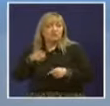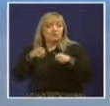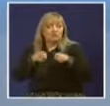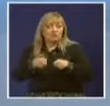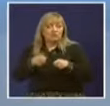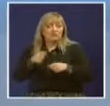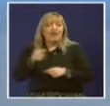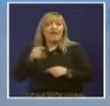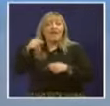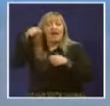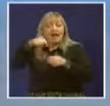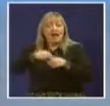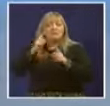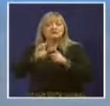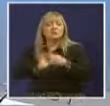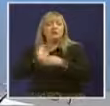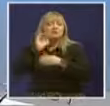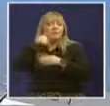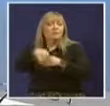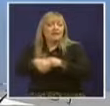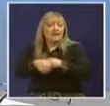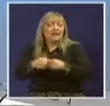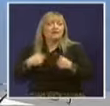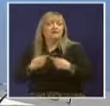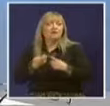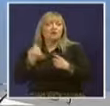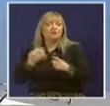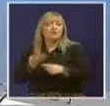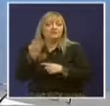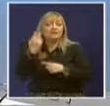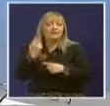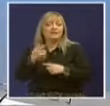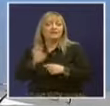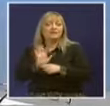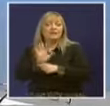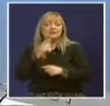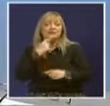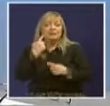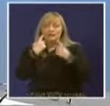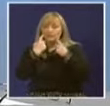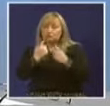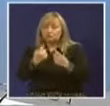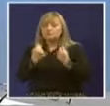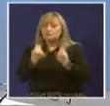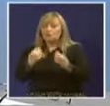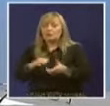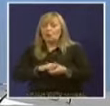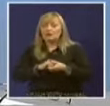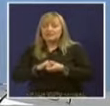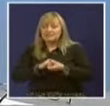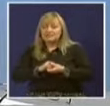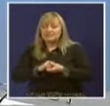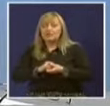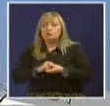е капката, която преля. Всъщност ние от 2015 година наблюдаваме едно доста добре организирано и методично внасяне на